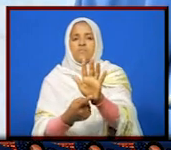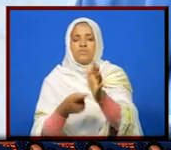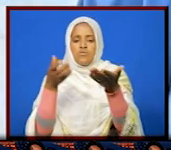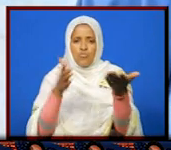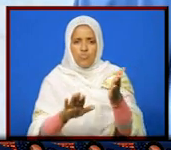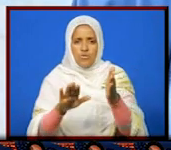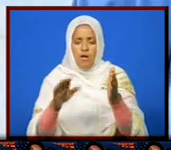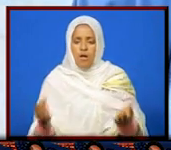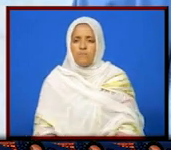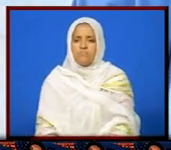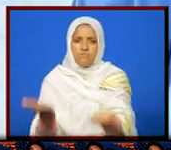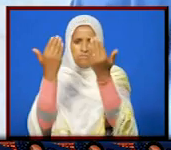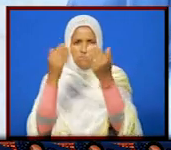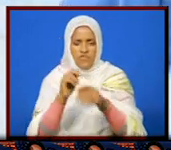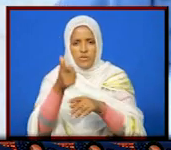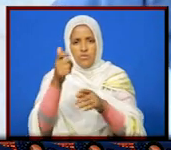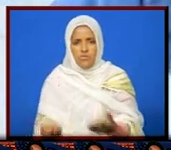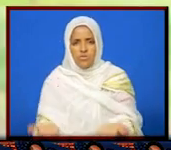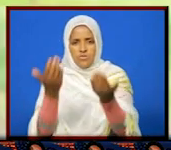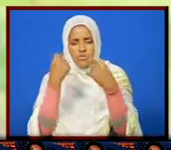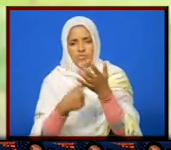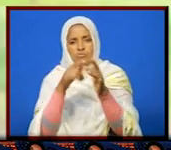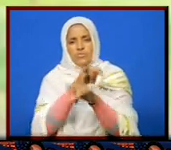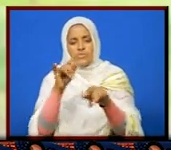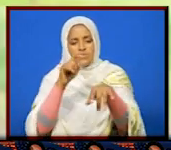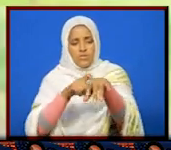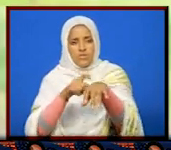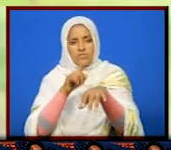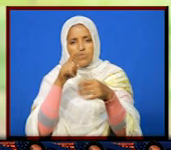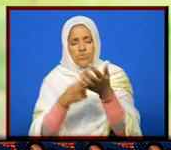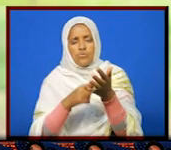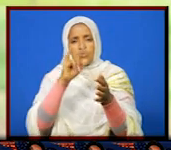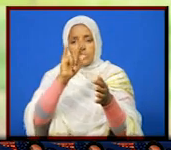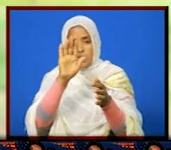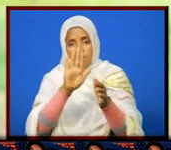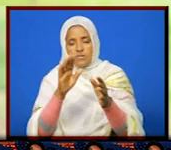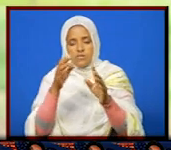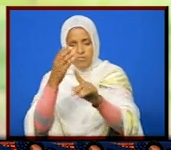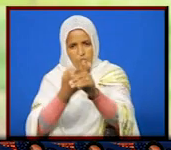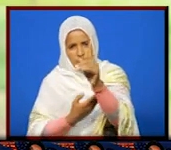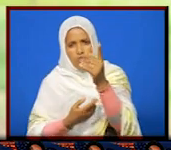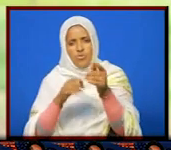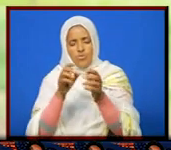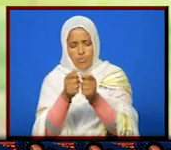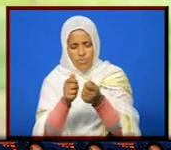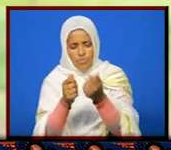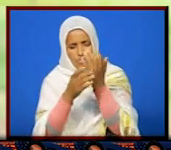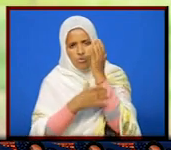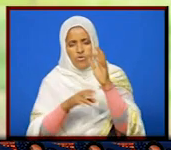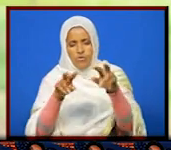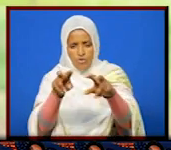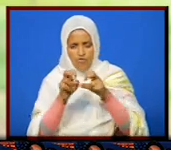ምልክት ሙታን እንዳይንጠቅሻ ይነሳሉ ይላል። በዚህ ጊዜ ነው እንደ ዘንግ ተመልምለው እንደ እሸት